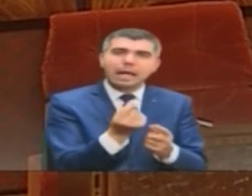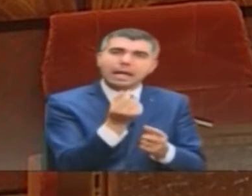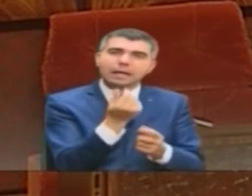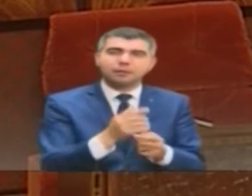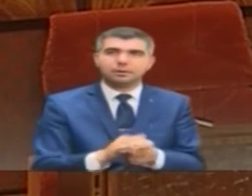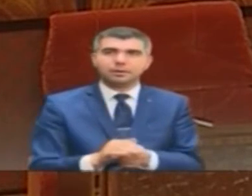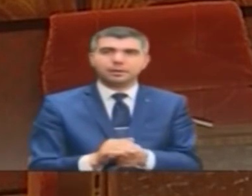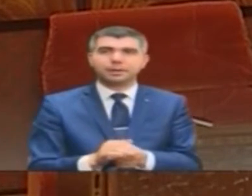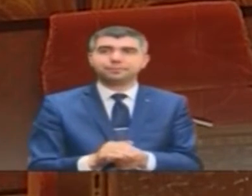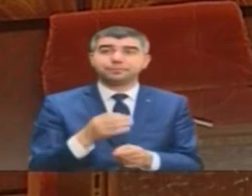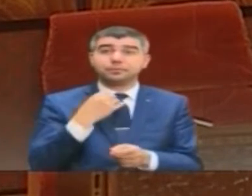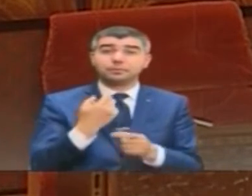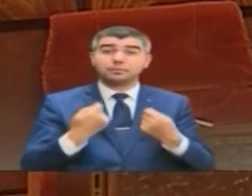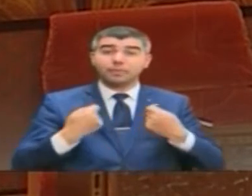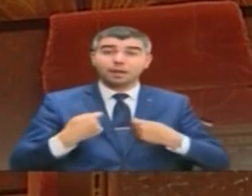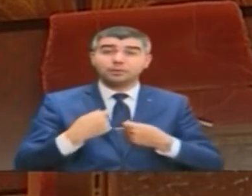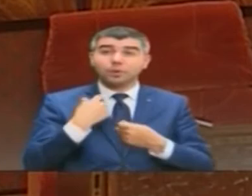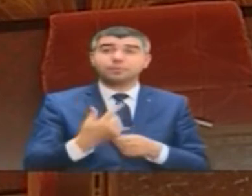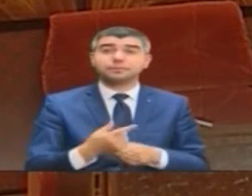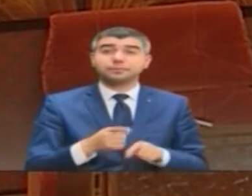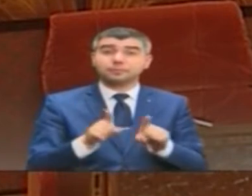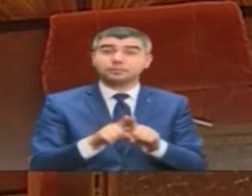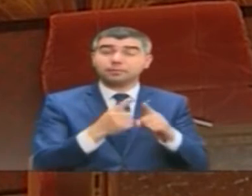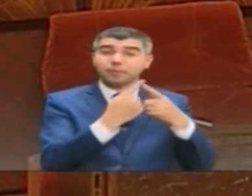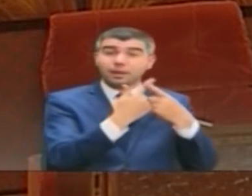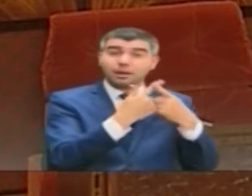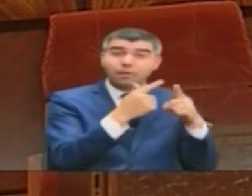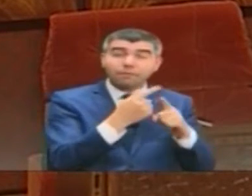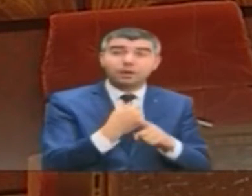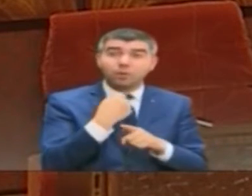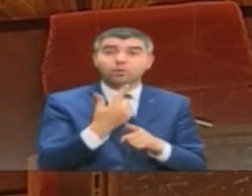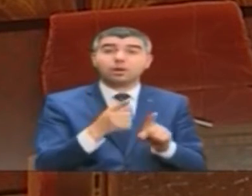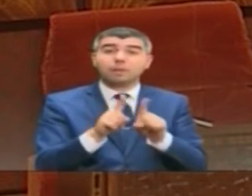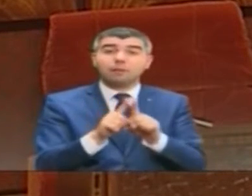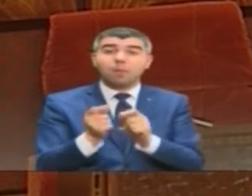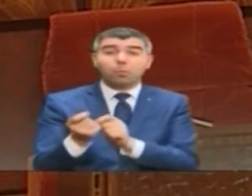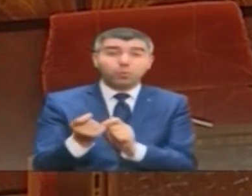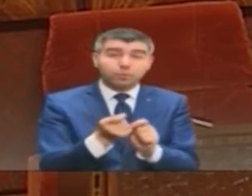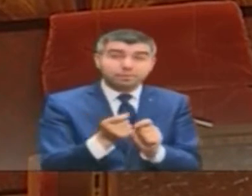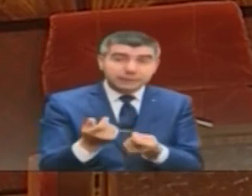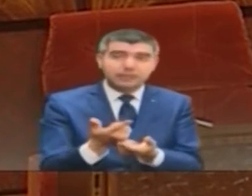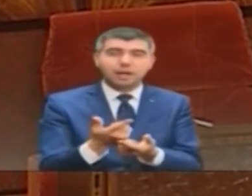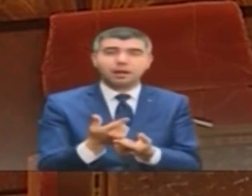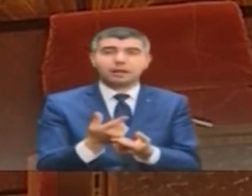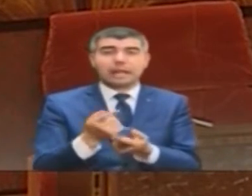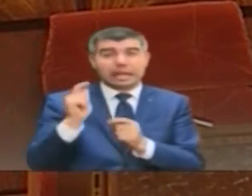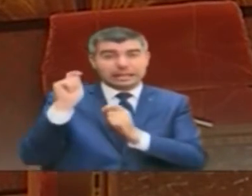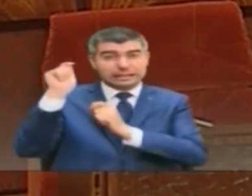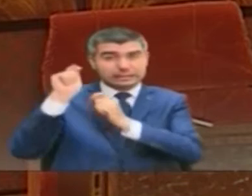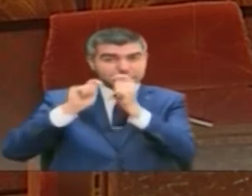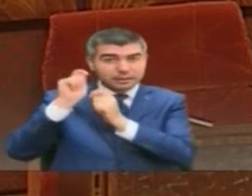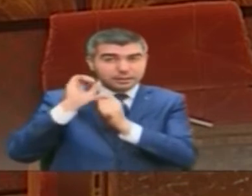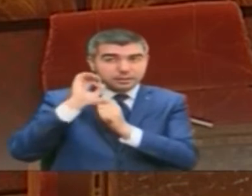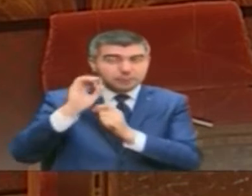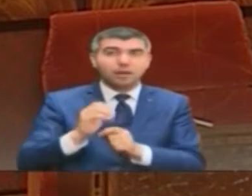الرئيس هذا المخططات هي مبنيه على مراحل من التدخل فيها متدخلين يتعاونون على